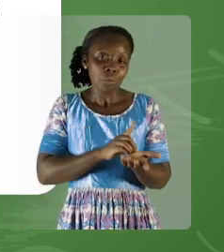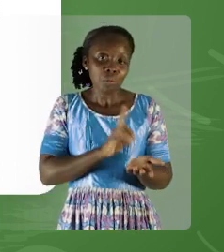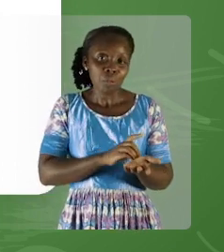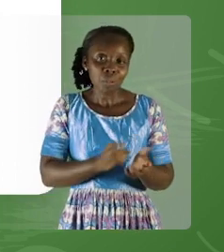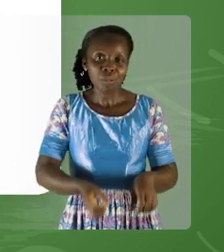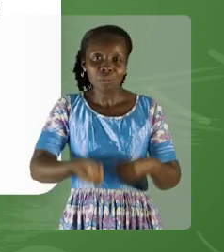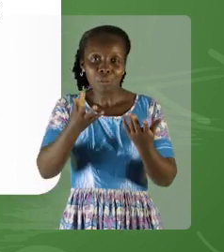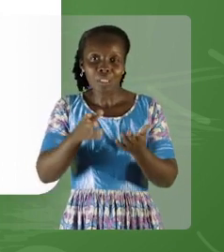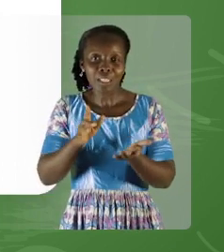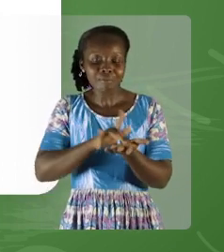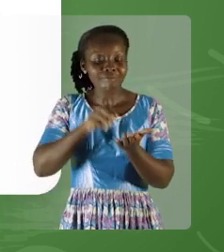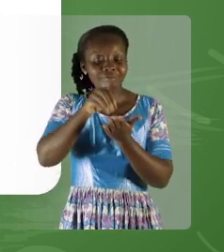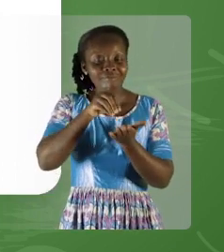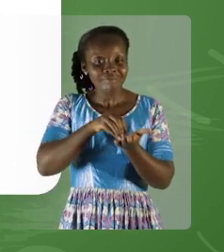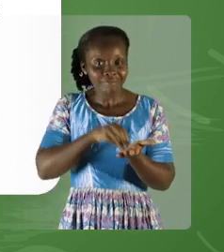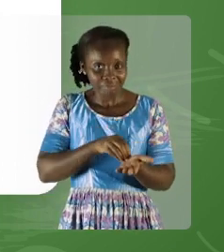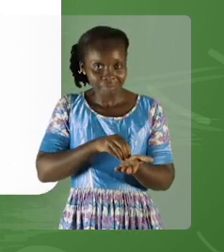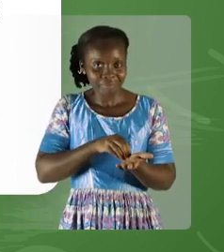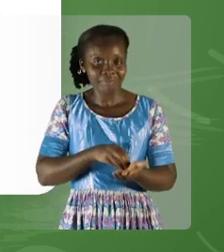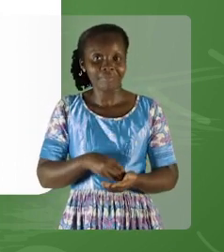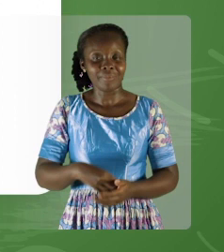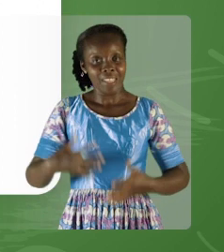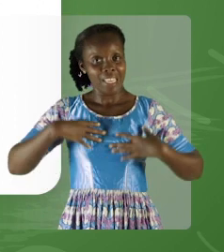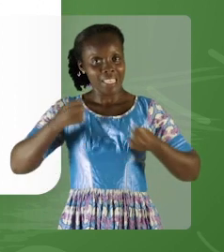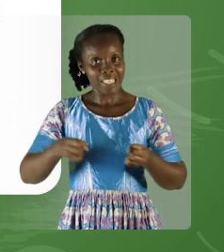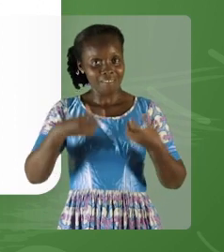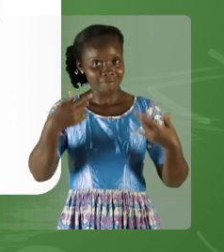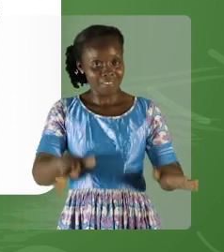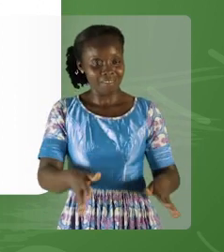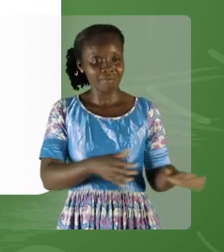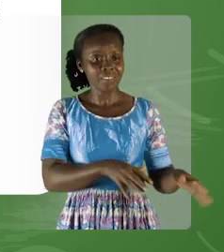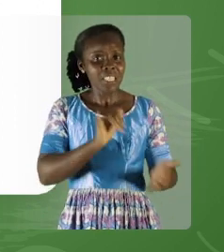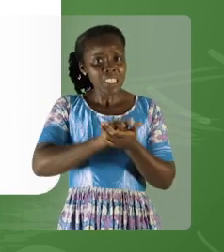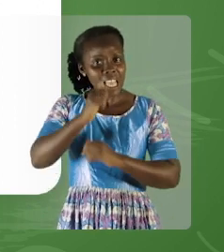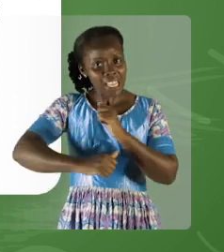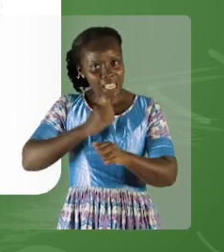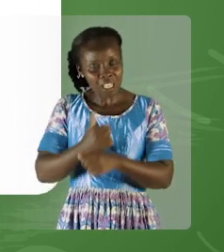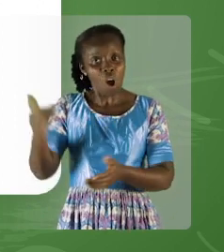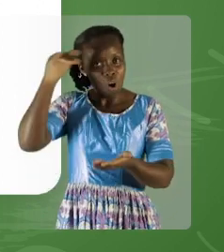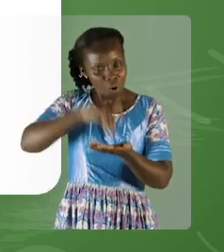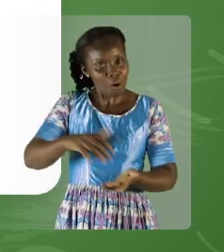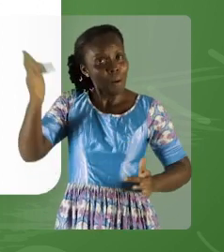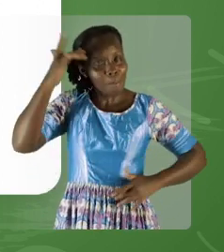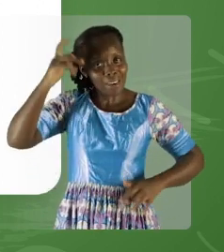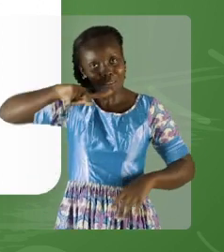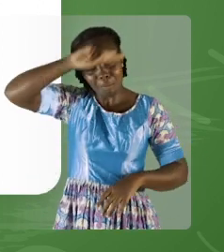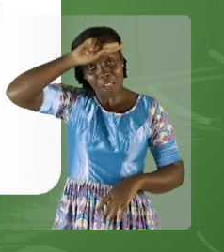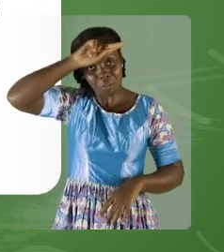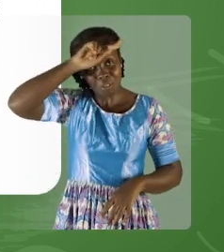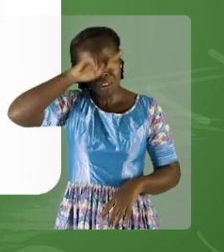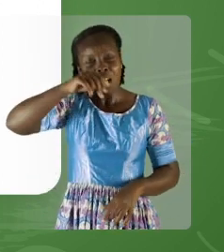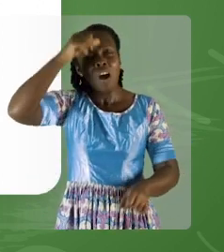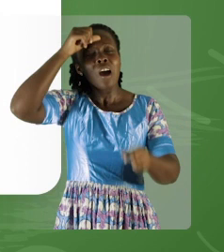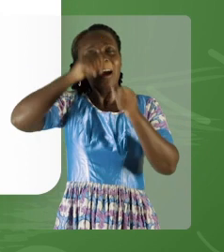une ordonnance. Cette année encore, tu souffres du paludisme. Tu ne peux pas